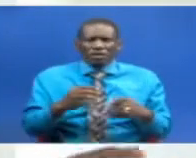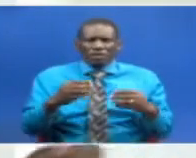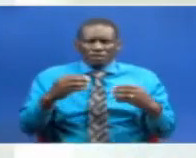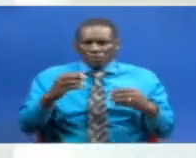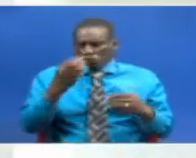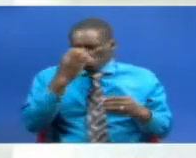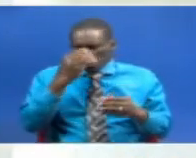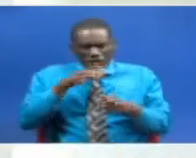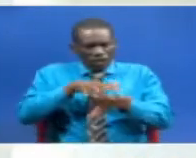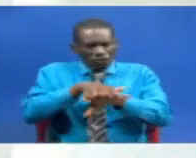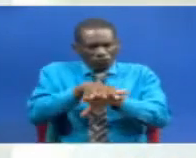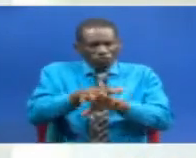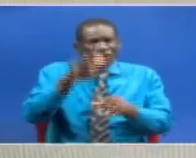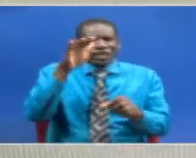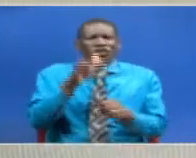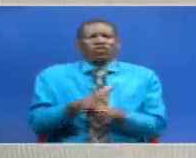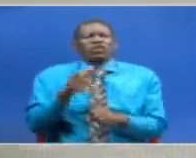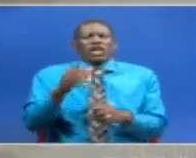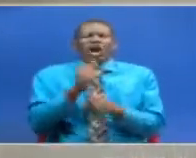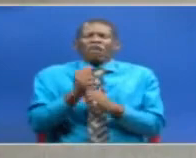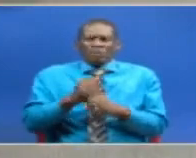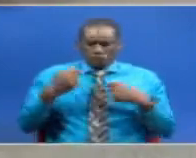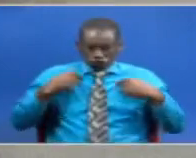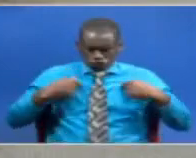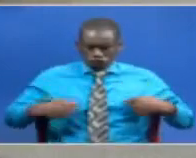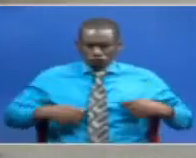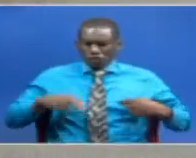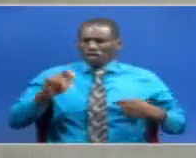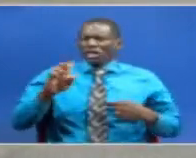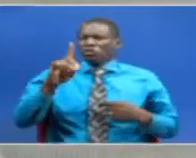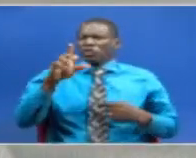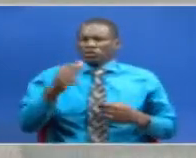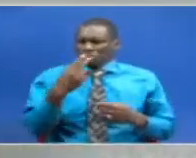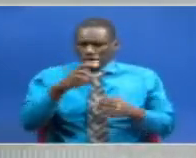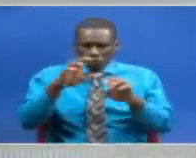it. Amefanya imekuwa mzuri, and at least pia Kenyan